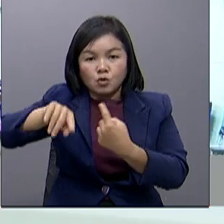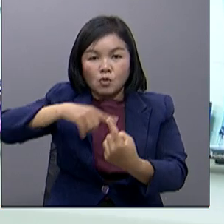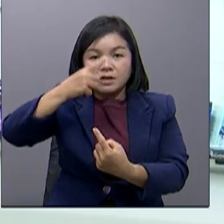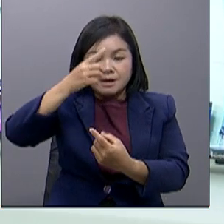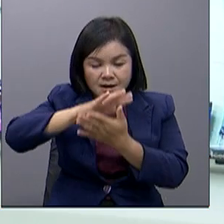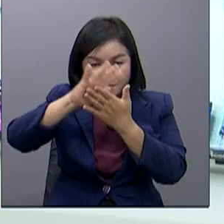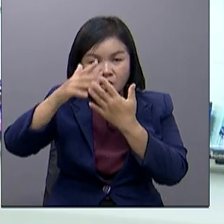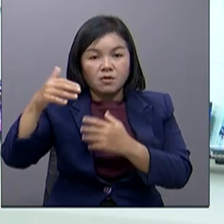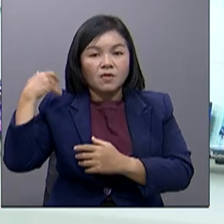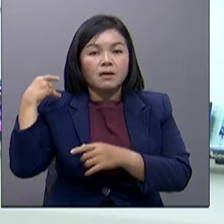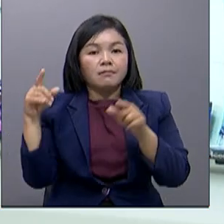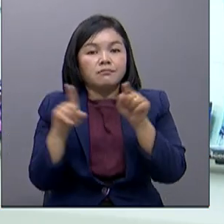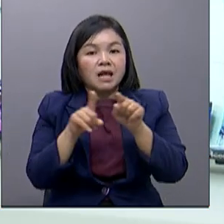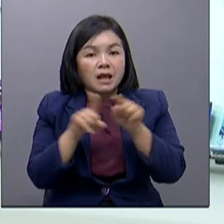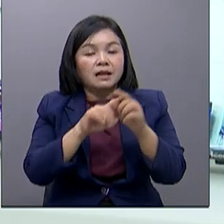เลือ